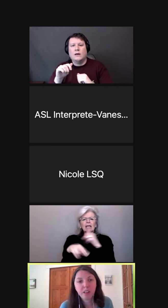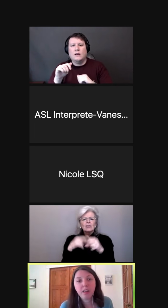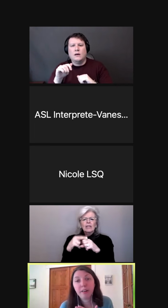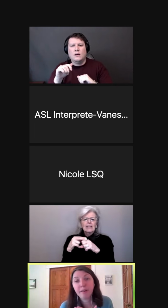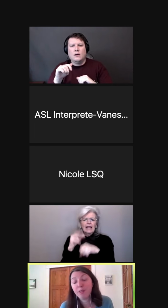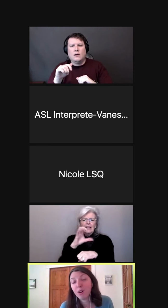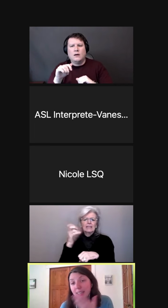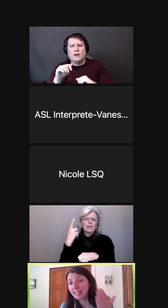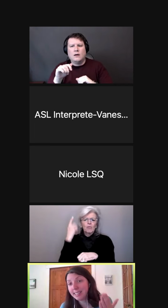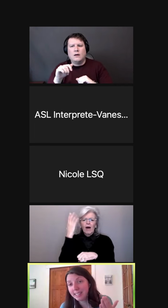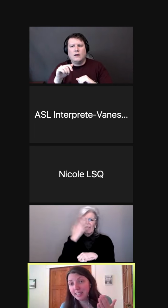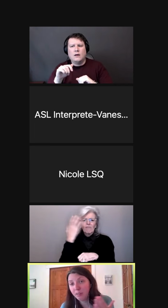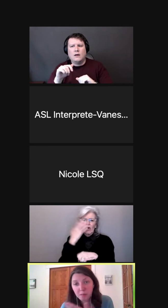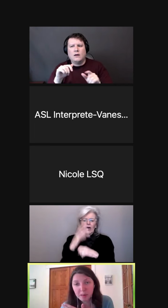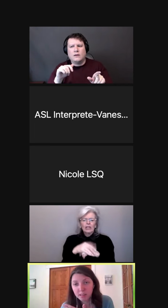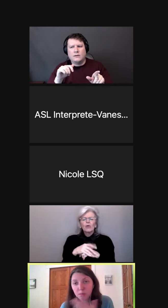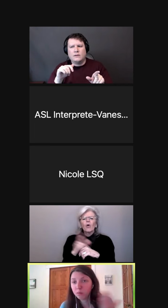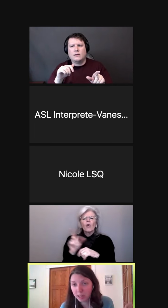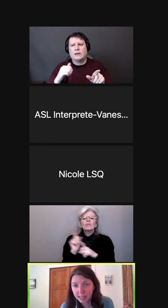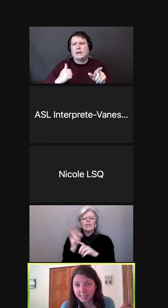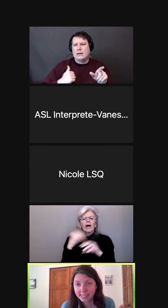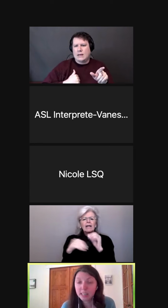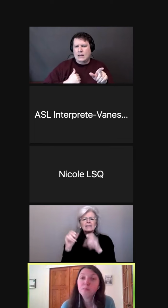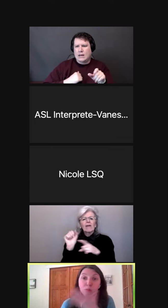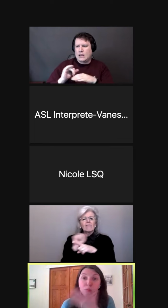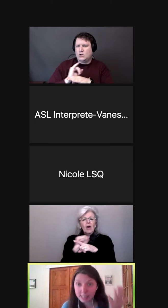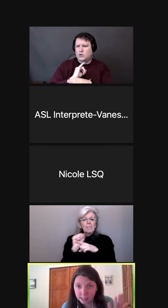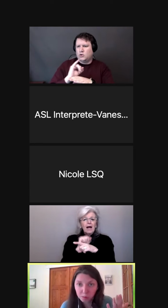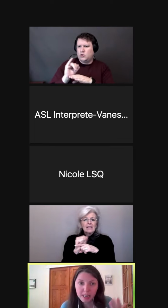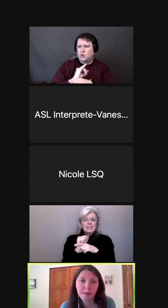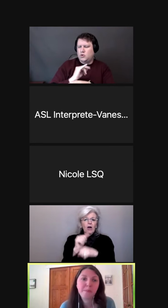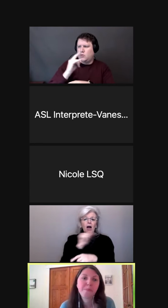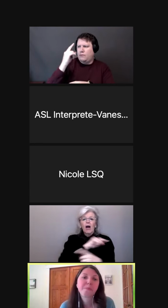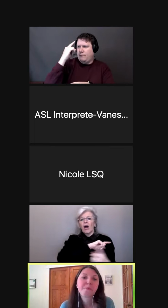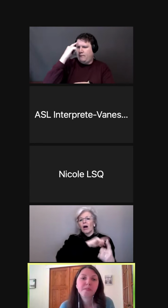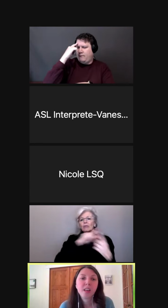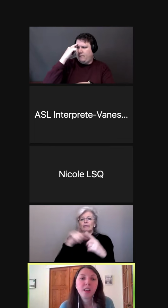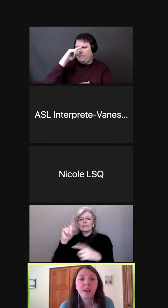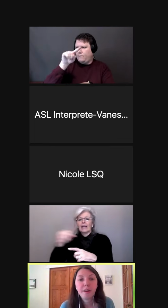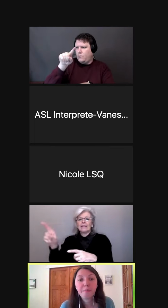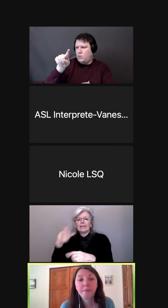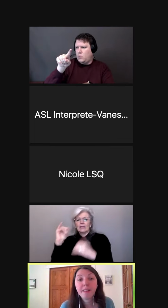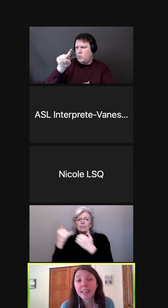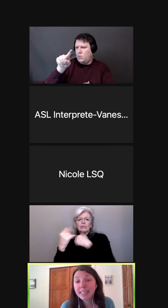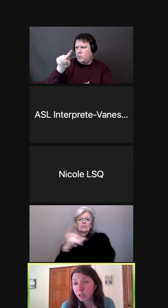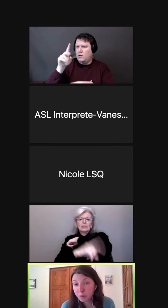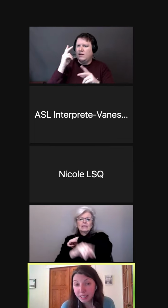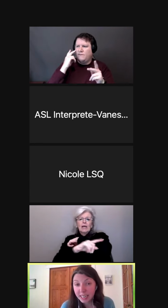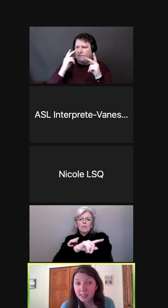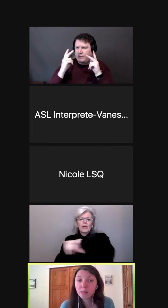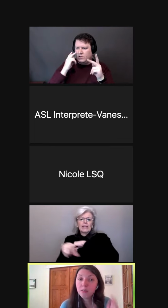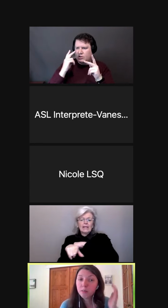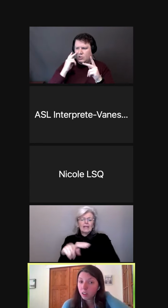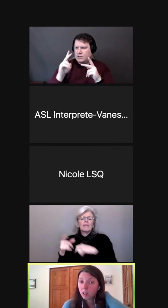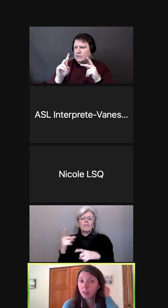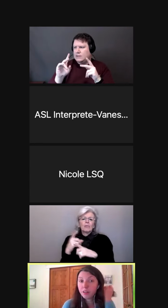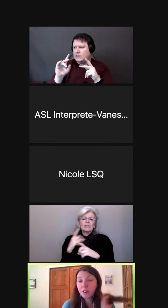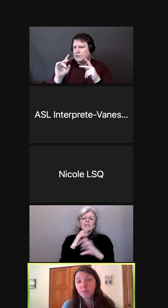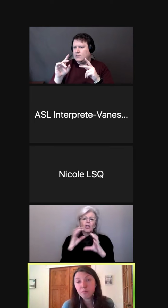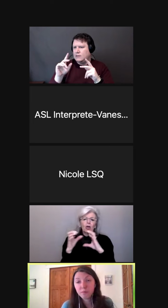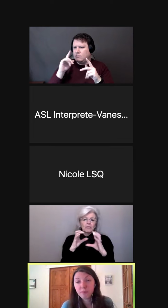avocs, organiser des formations de A à Z pour les employés. Avec les communications,